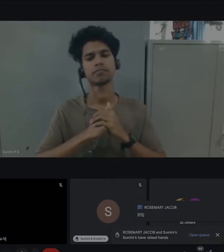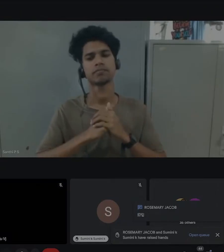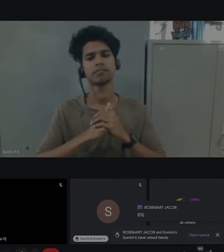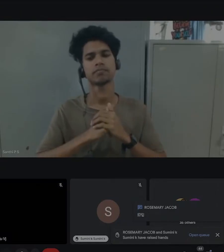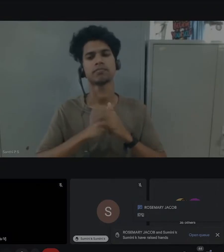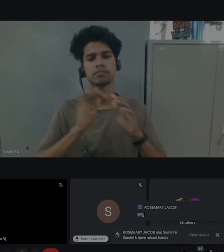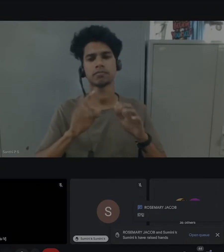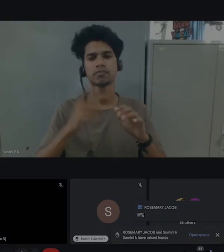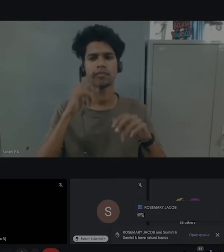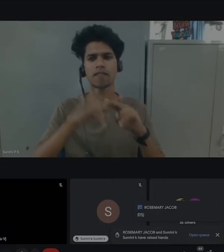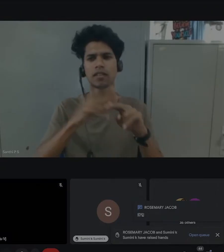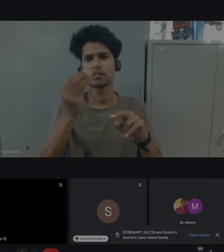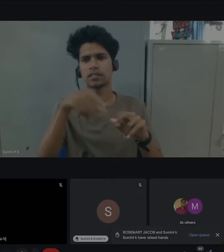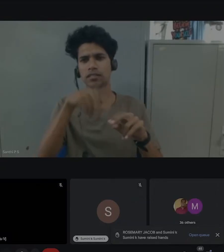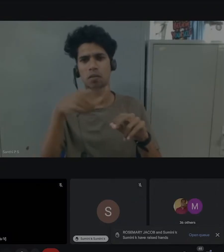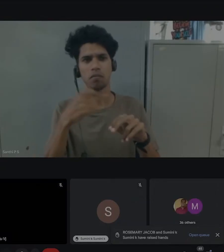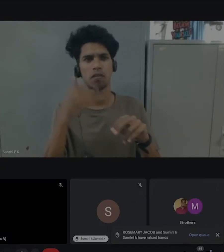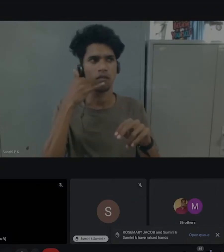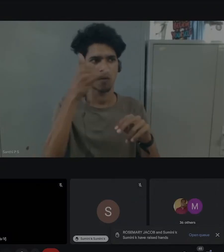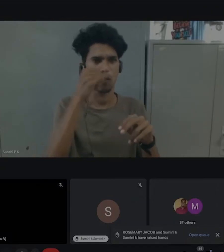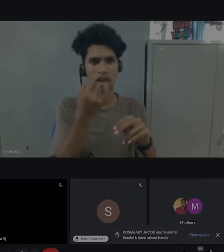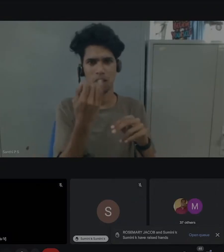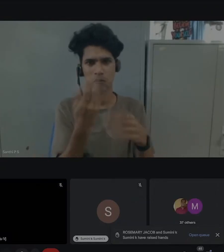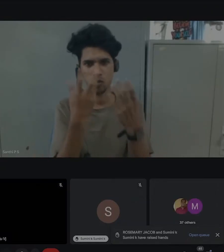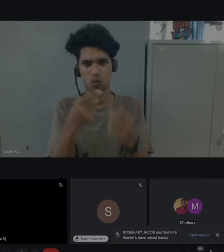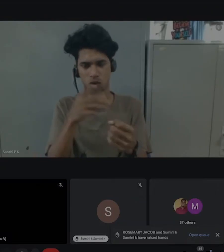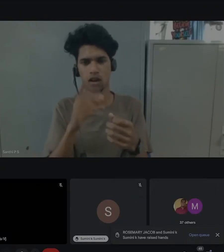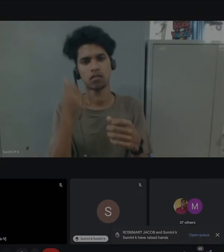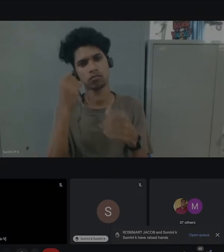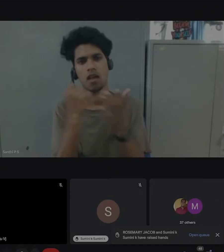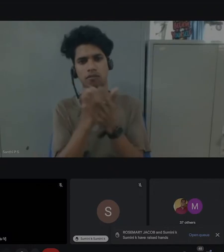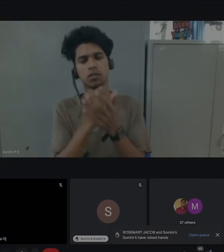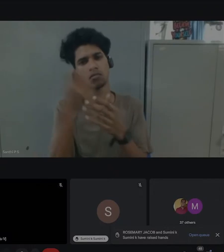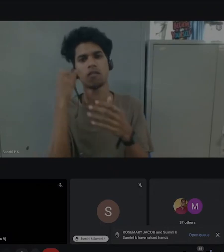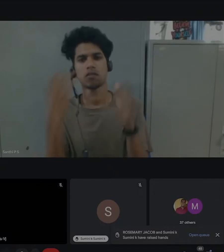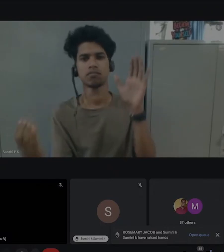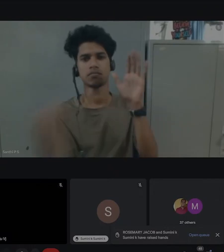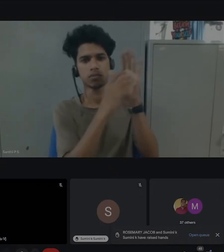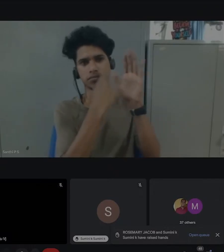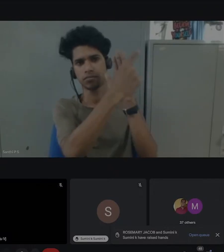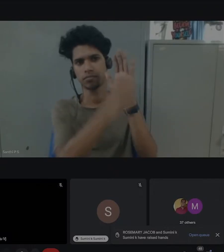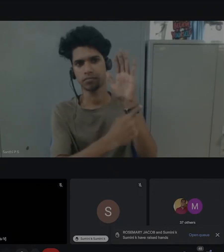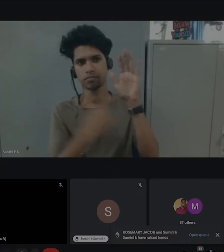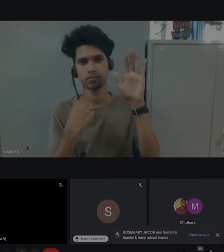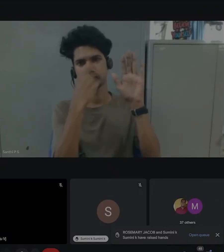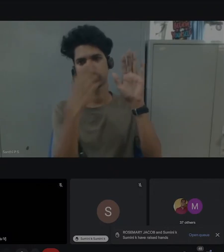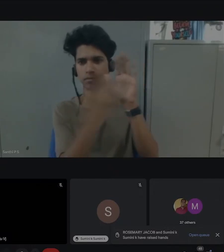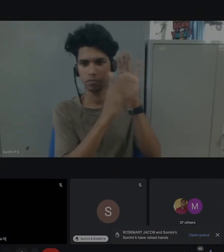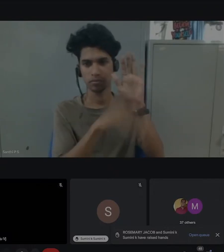കോണ്ടാക്ട് നമ്പേഴ്സ് ചോദിച്ചിട്ടുണ്ടായിരുന്നു. സ്ക്രീനിൽ കാണാവുന്നതാണ് കോണ്ടാക്ട് നമ്പേഴ്സ്. എല്ലാവരും നോട്ട് ചെയ്തെന്ന്